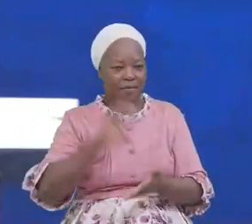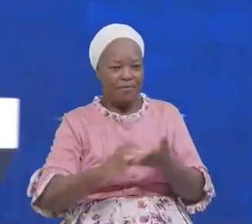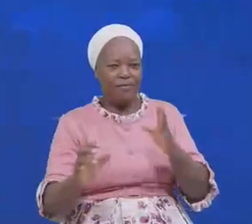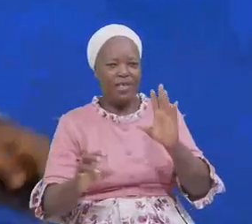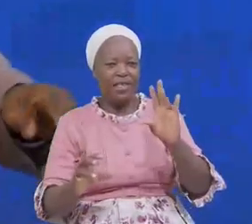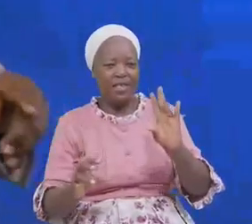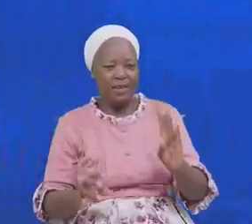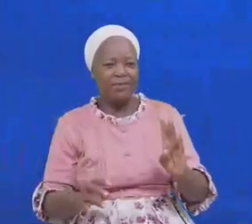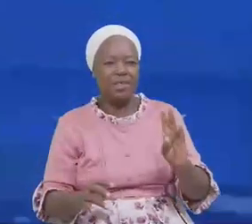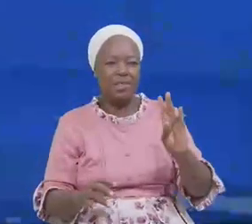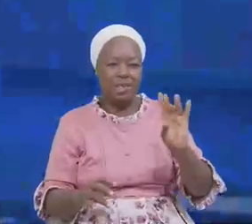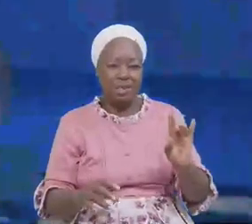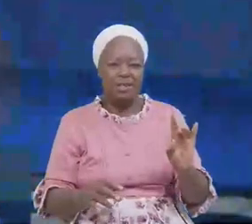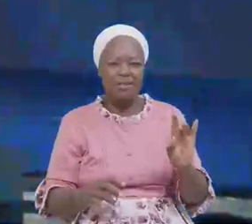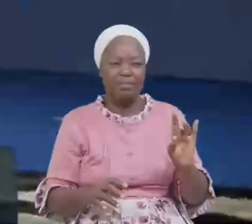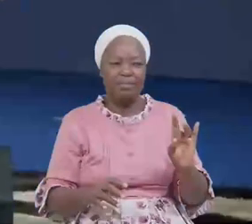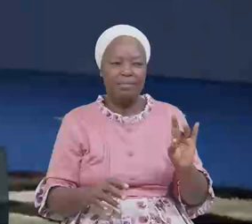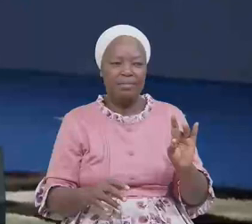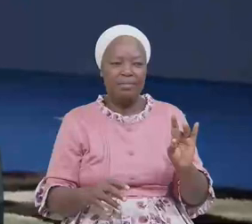Voyez le verset 78.